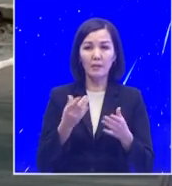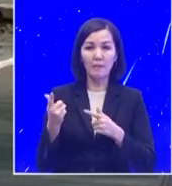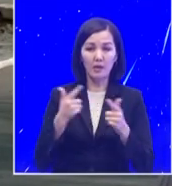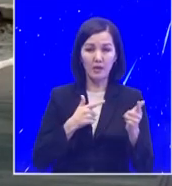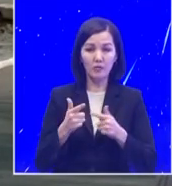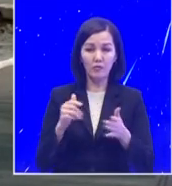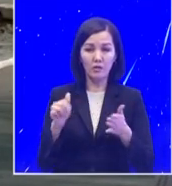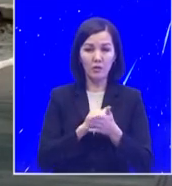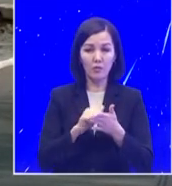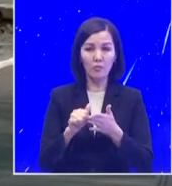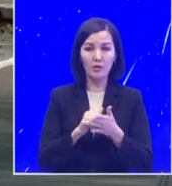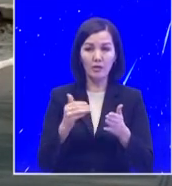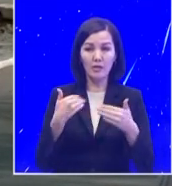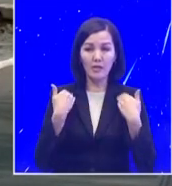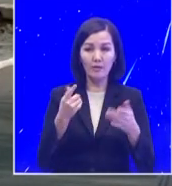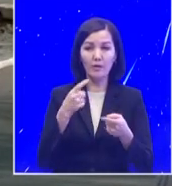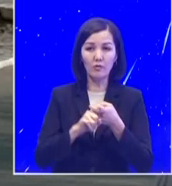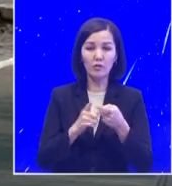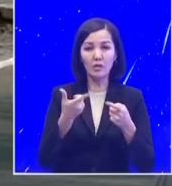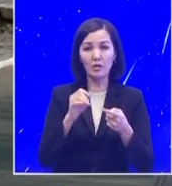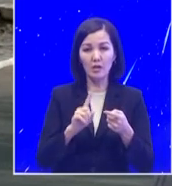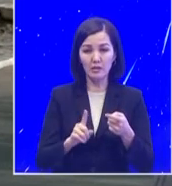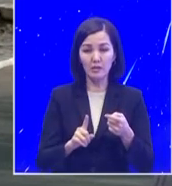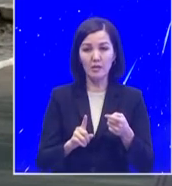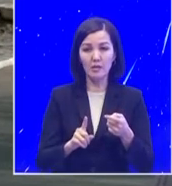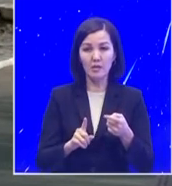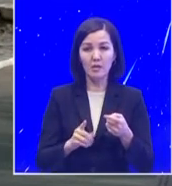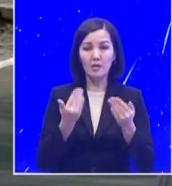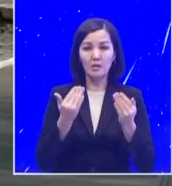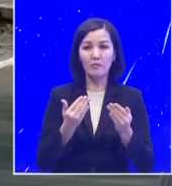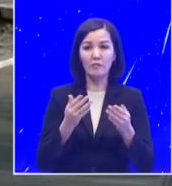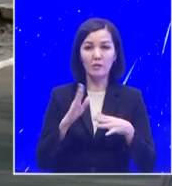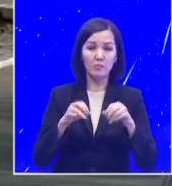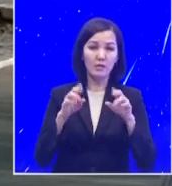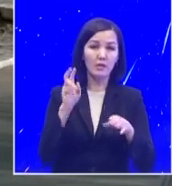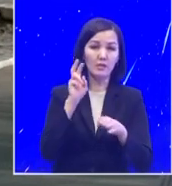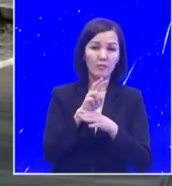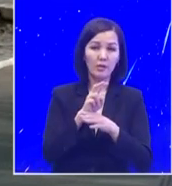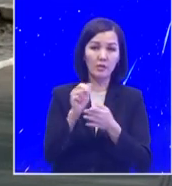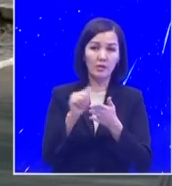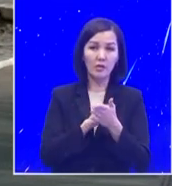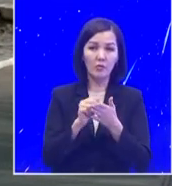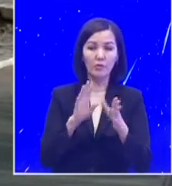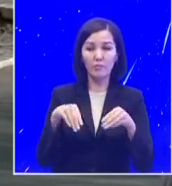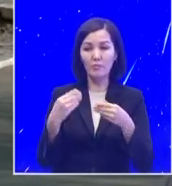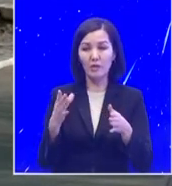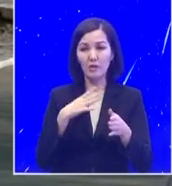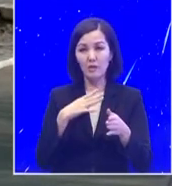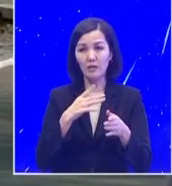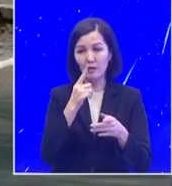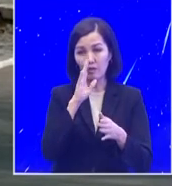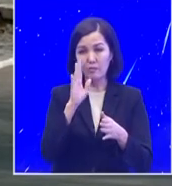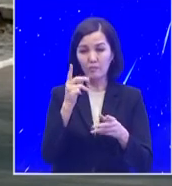подготовлены документы для подключения к газу. Сегодня уже пришли специалисты, все документы переданы